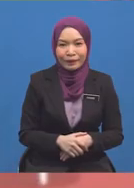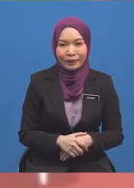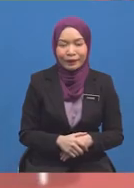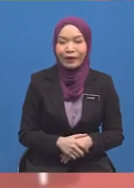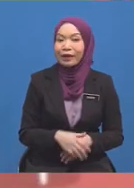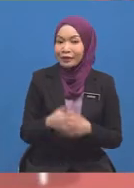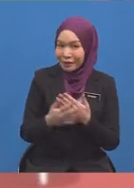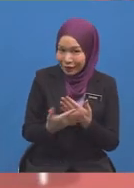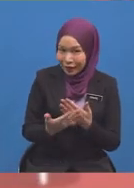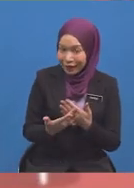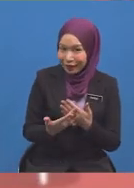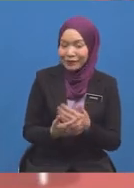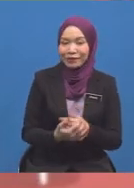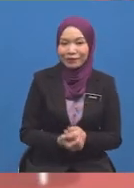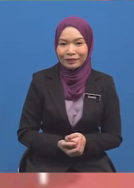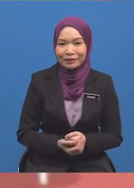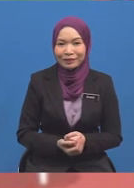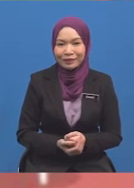engke murid-murid